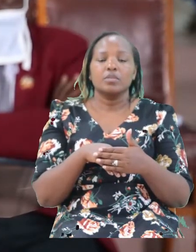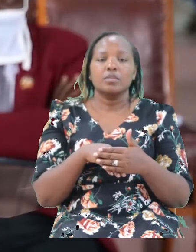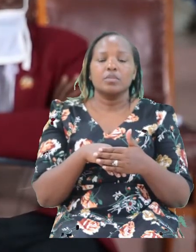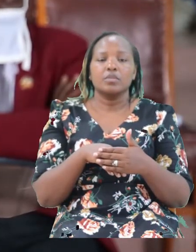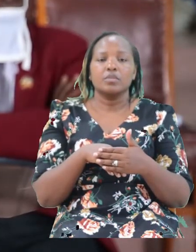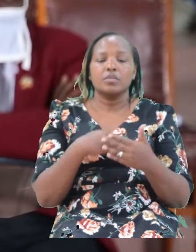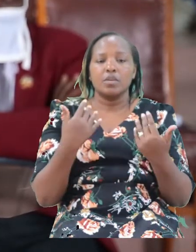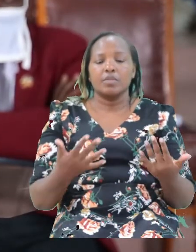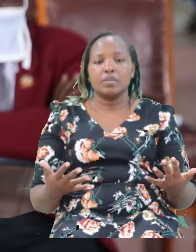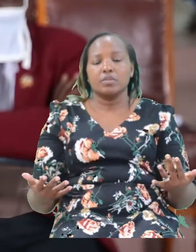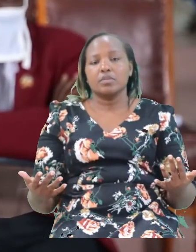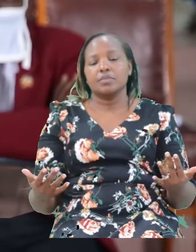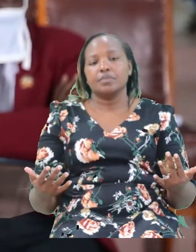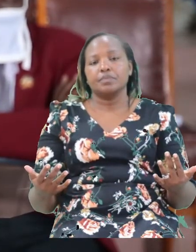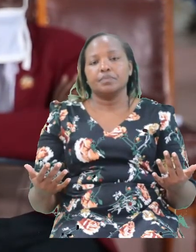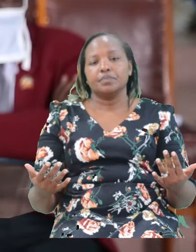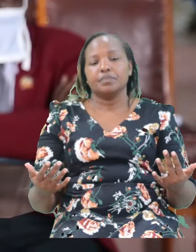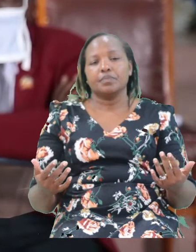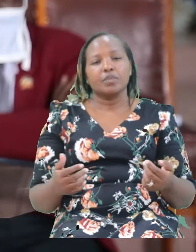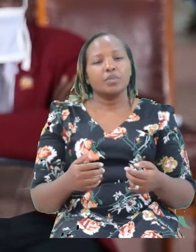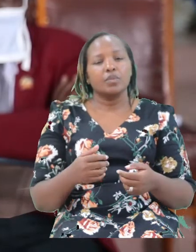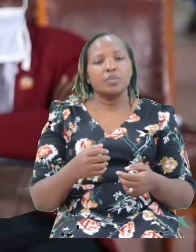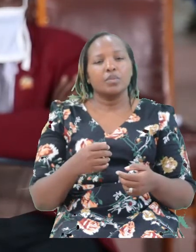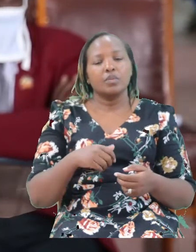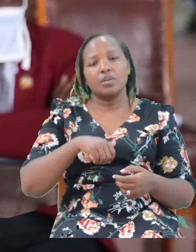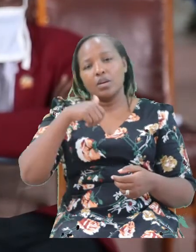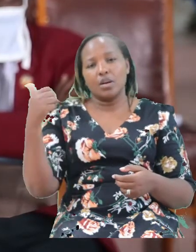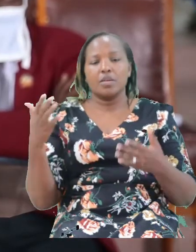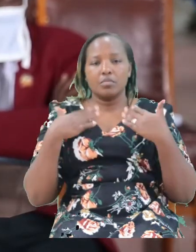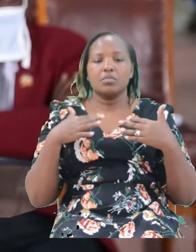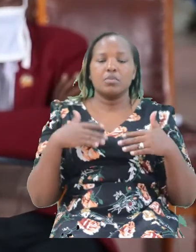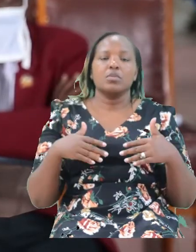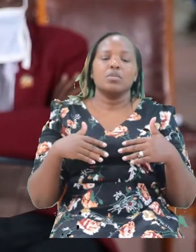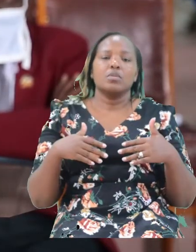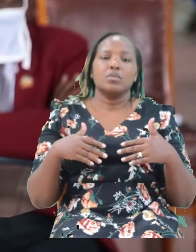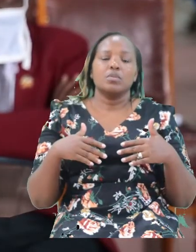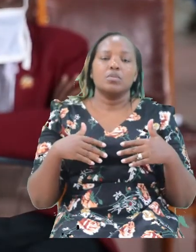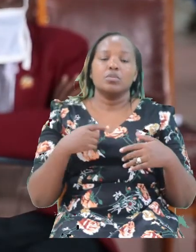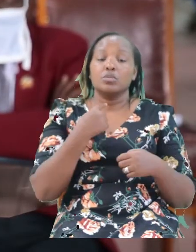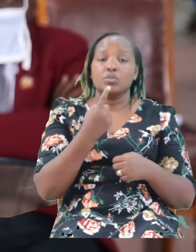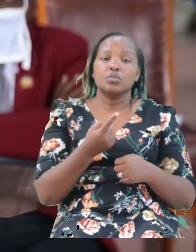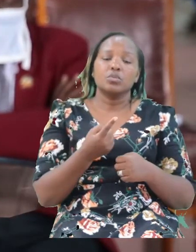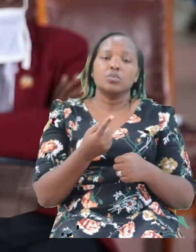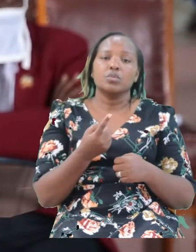ambayo ni ya mwingine ama ni ya wengine, ili